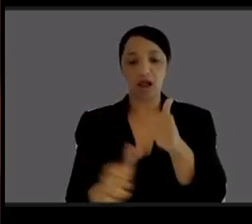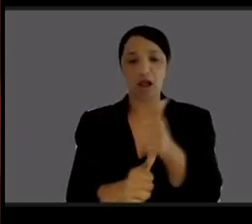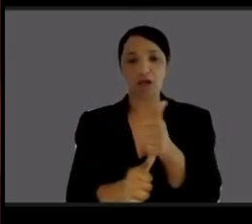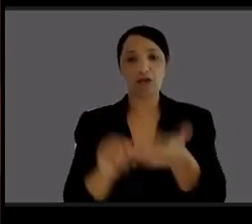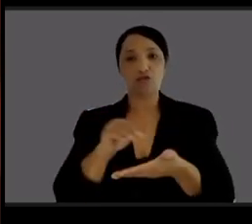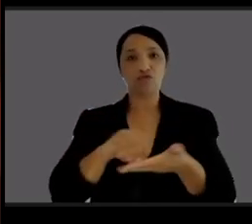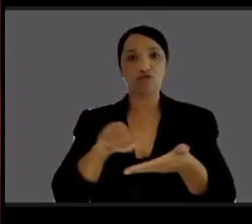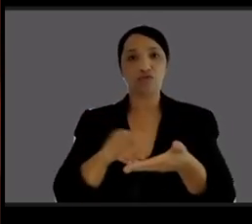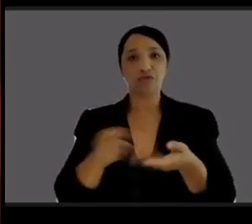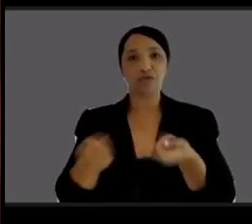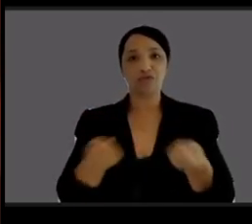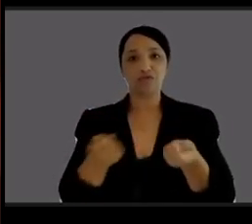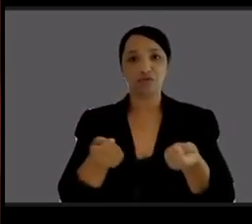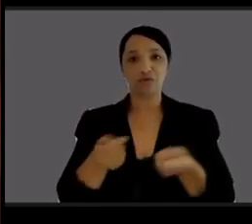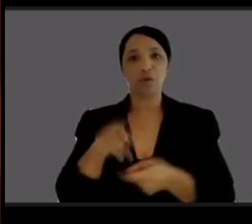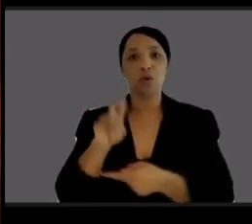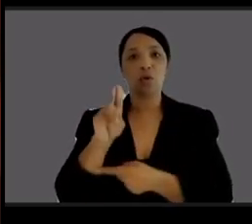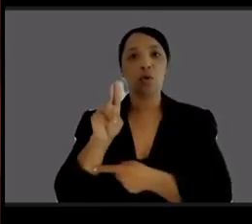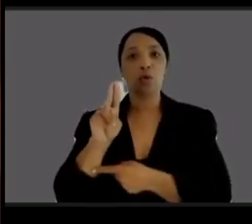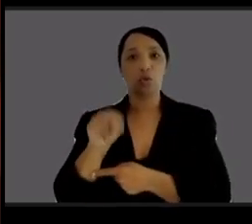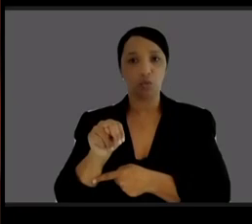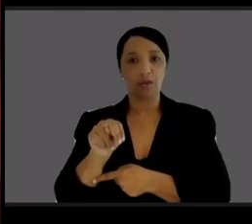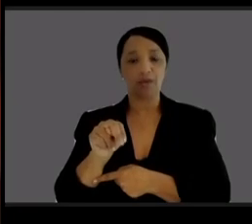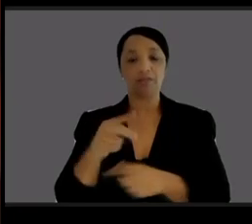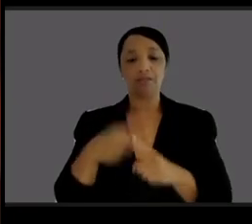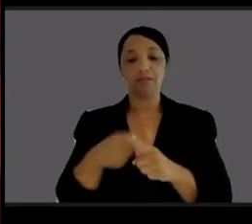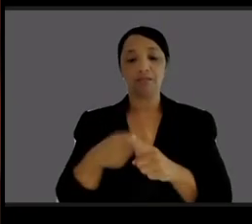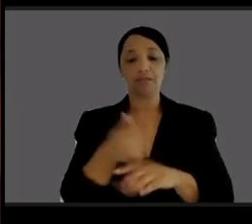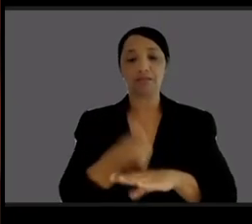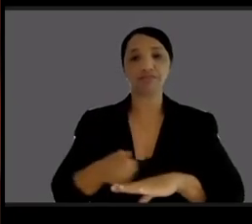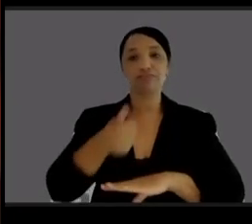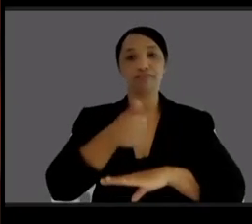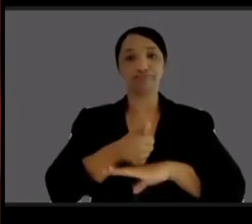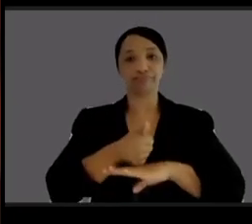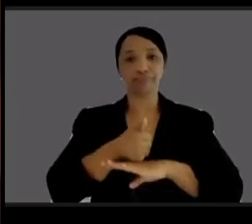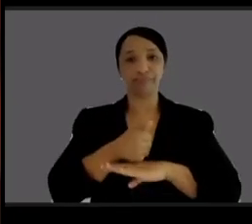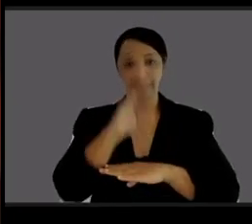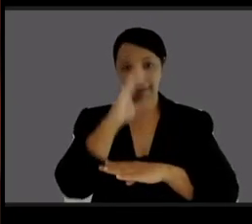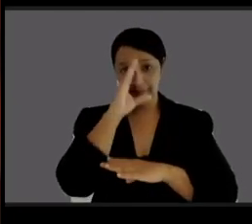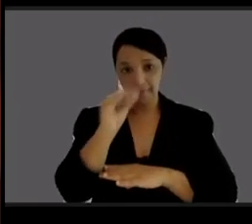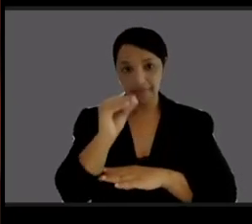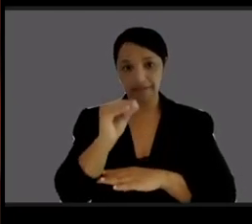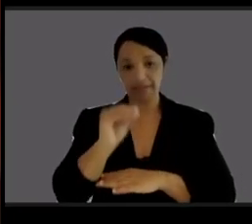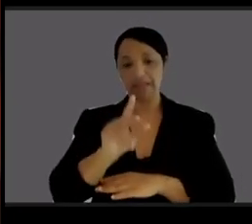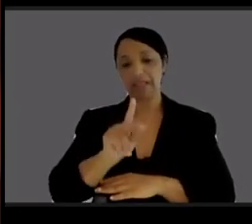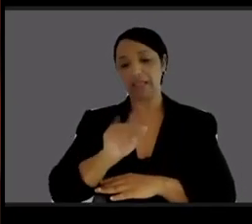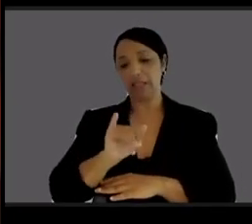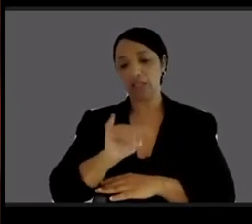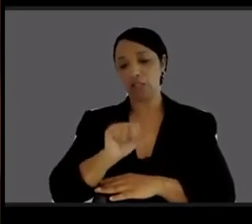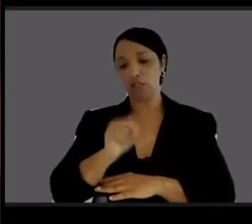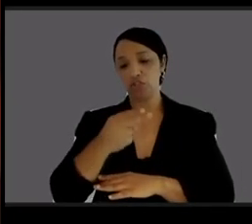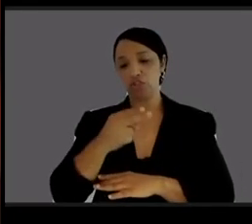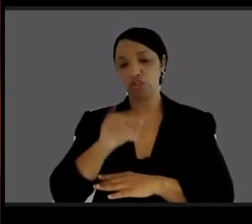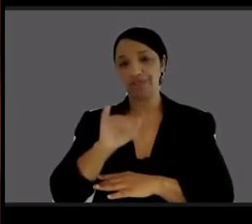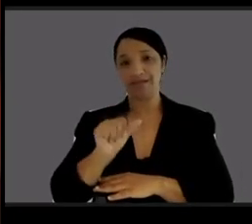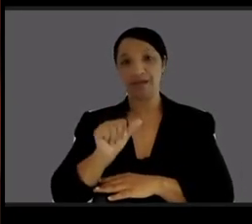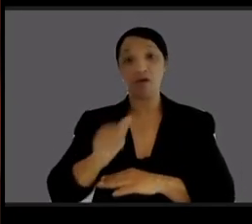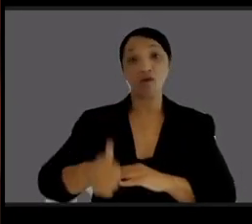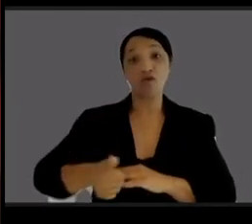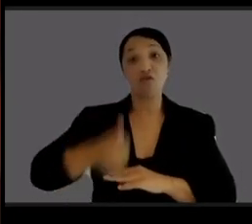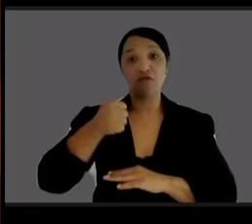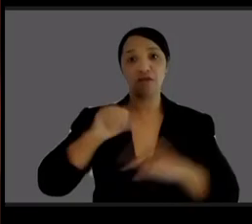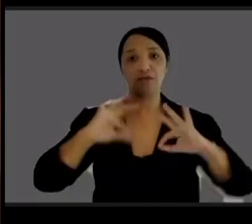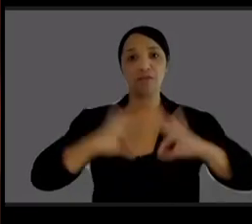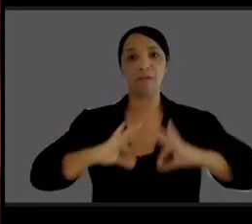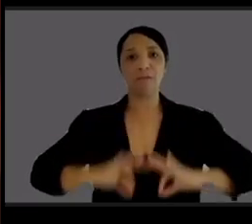Lee Junhua, sous-secrétaire général des Nations Unies, et Son Excellence